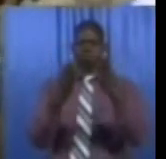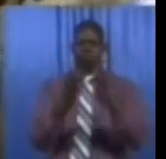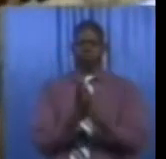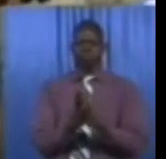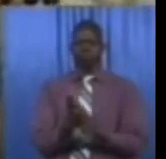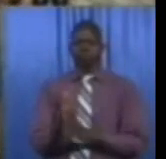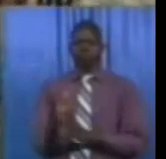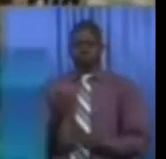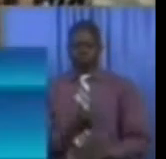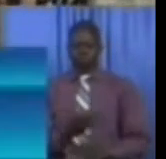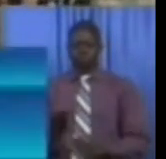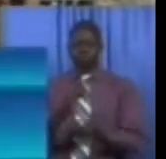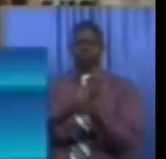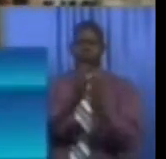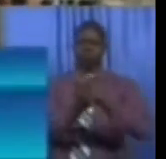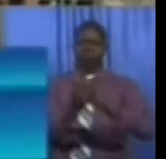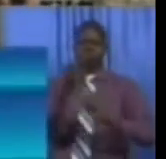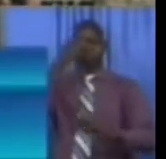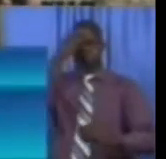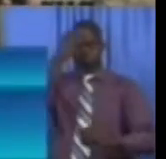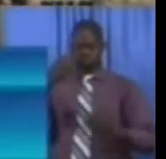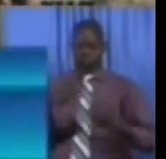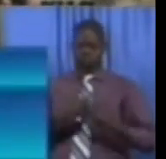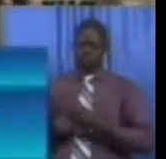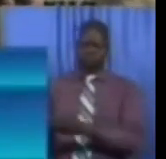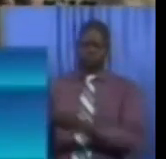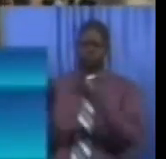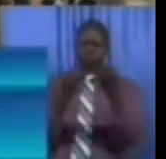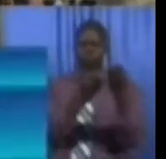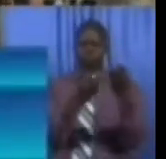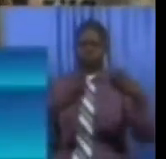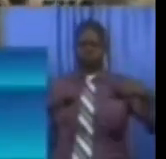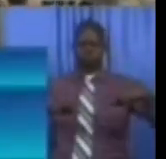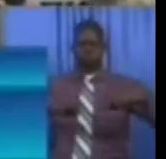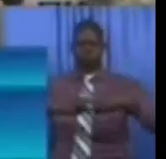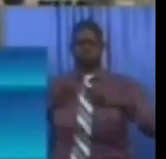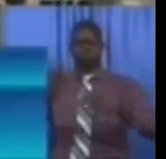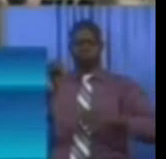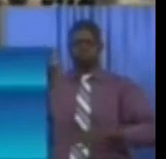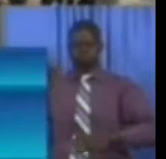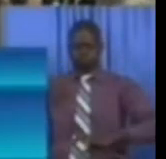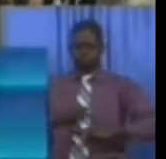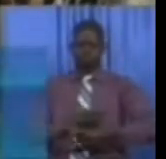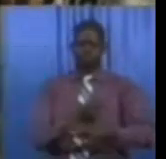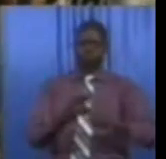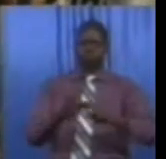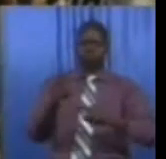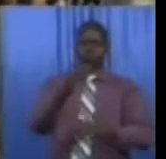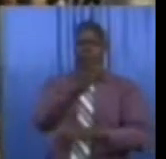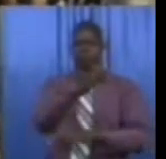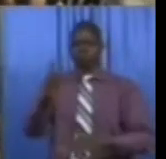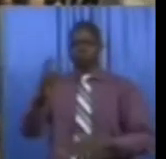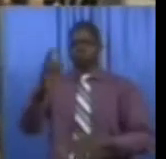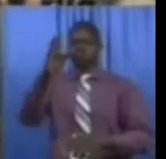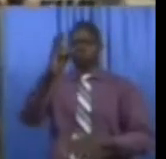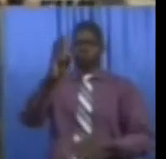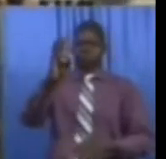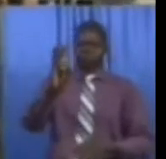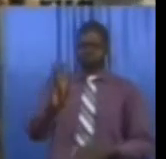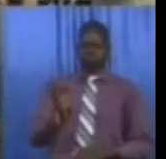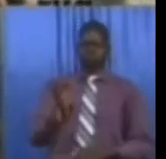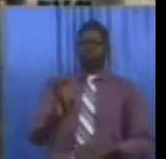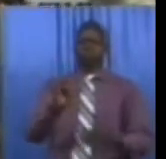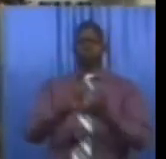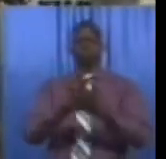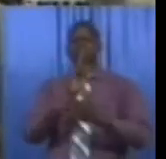parce que nous aurons donc une importation d'énergie du Ghana à hauteur de 100 MW en tout temps, c'est beaucoup.